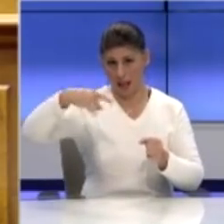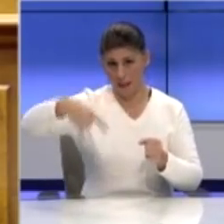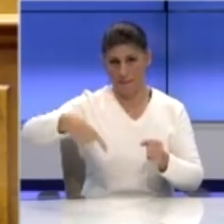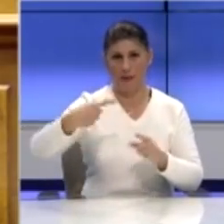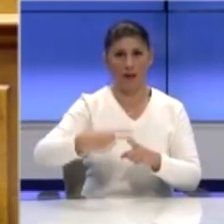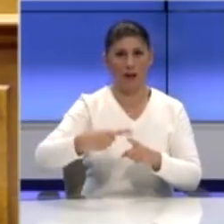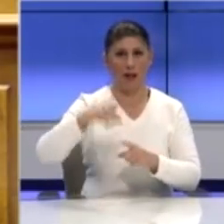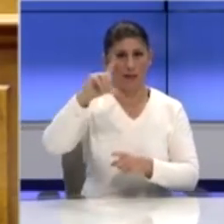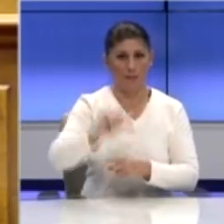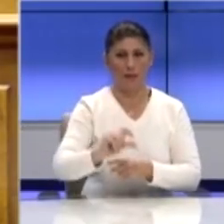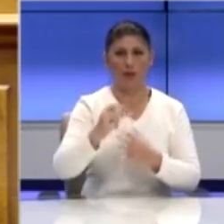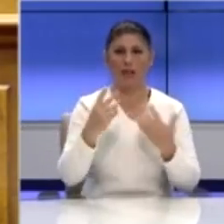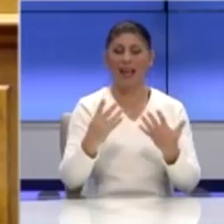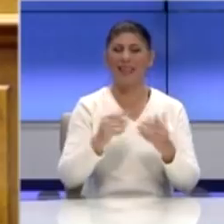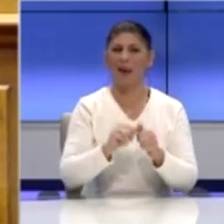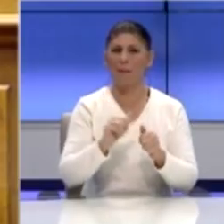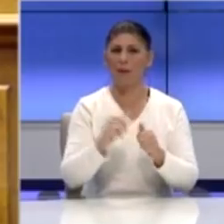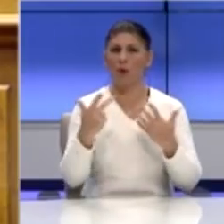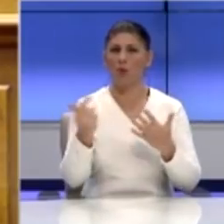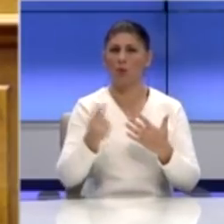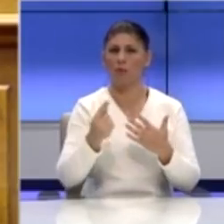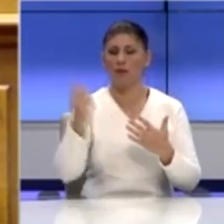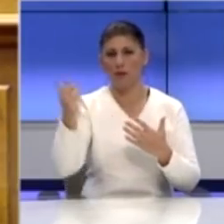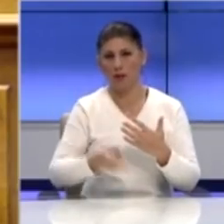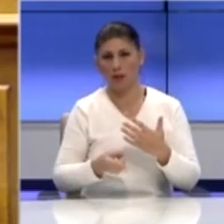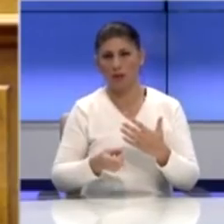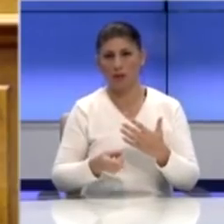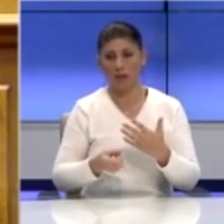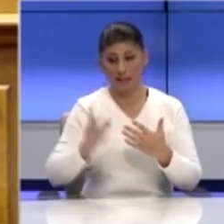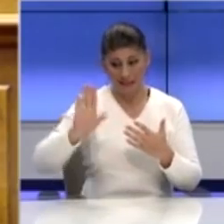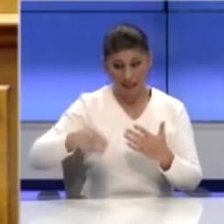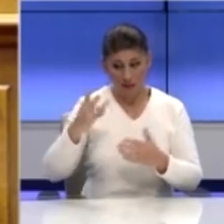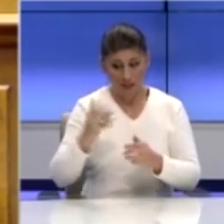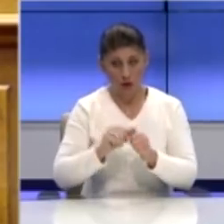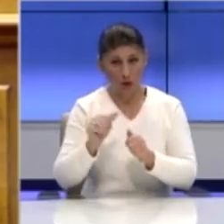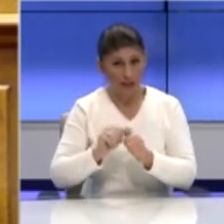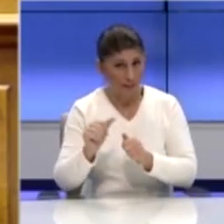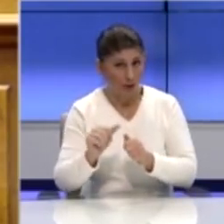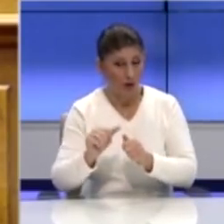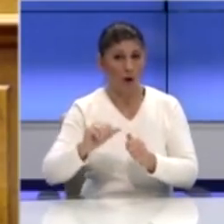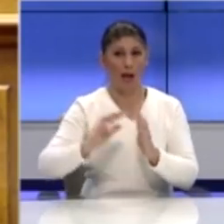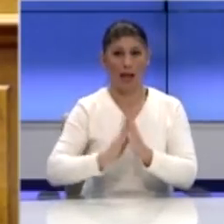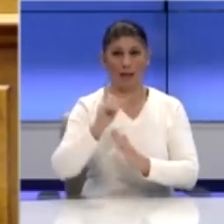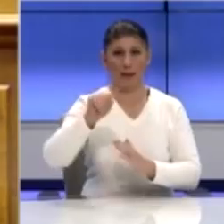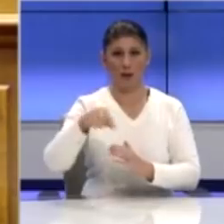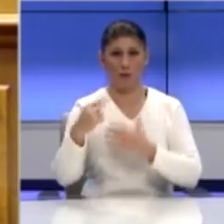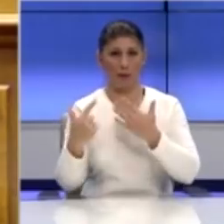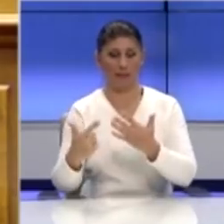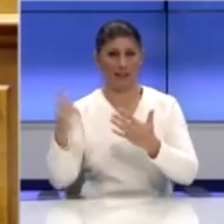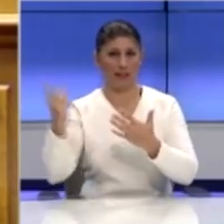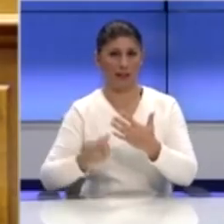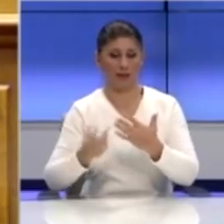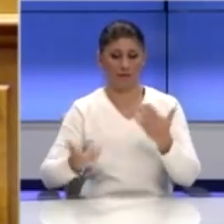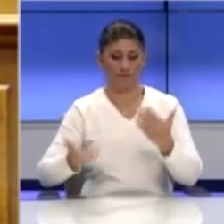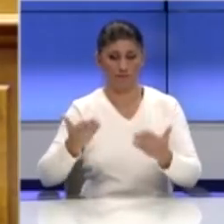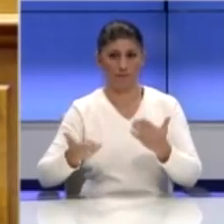Ελλάδας μειώθηκε στο 9 μήνο κατά 8,5%, ενώ το τρίτο τρίμηνο κατά 11,7% σε